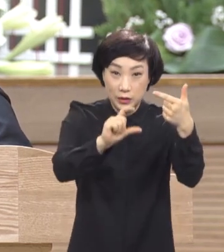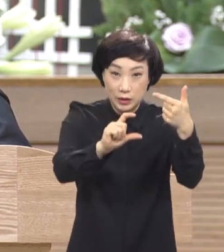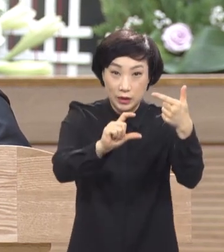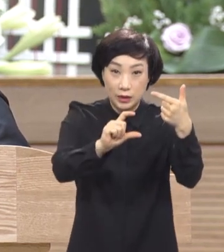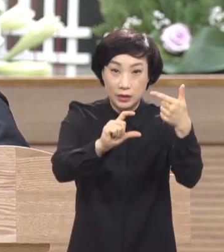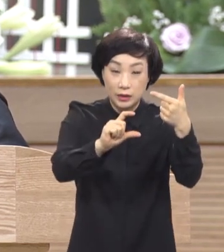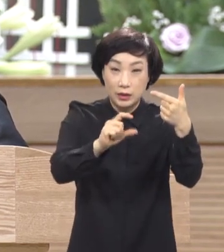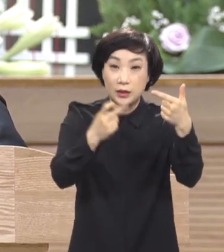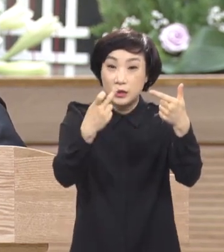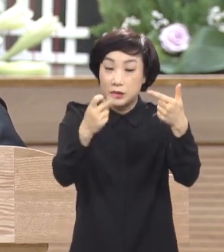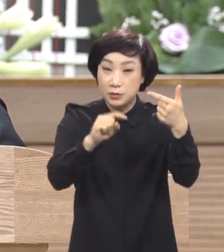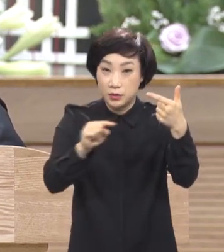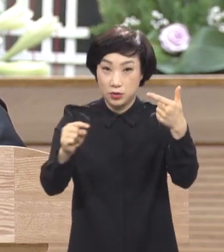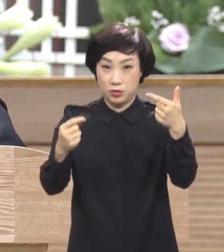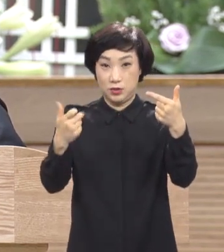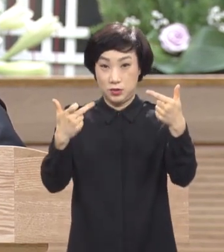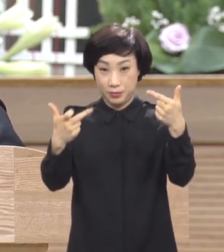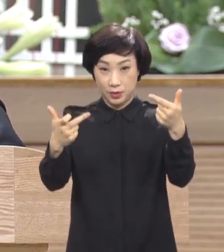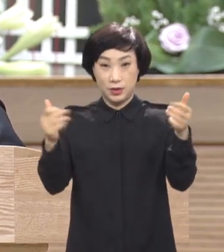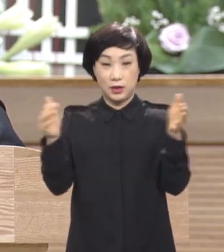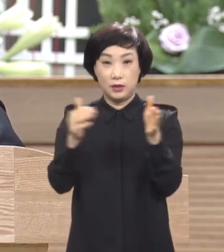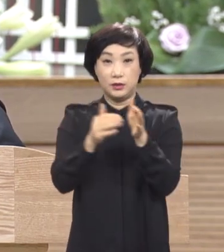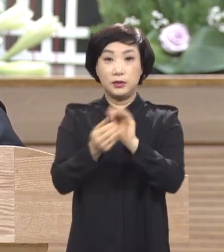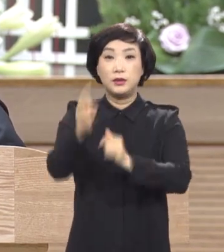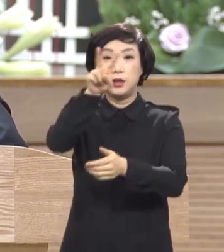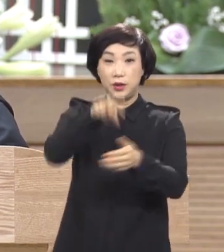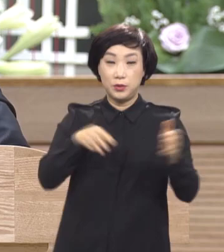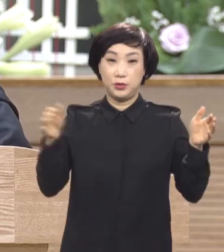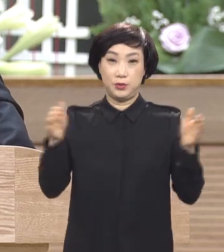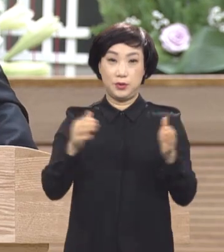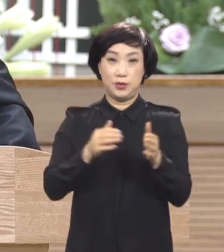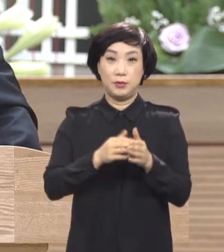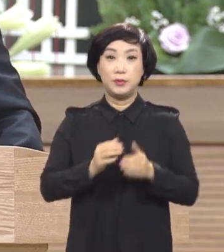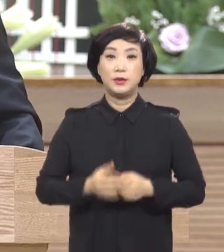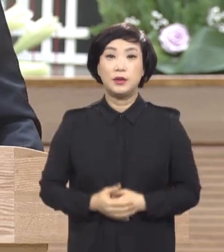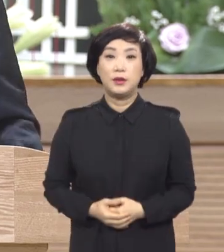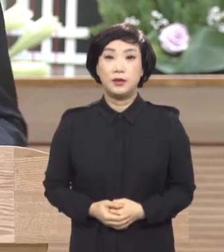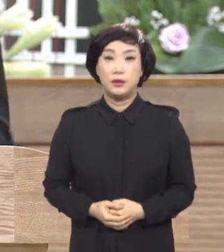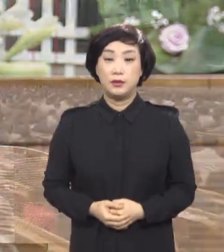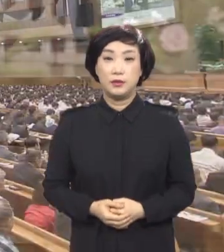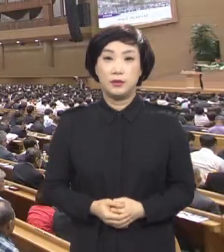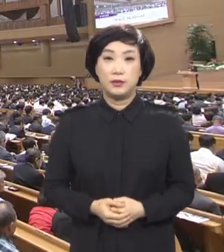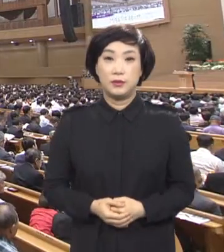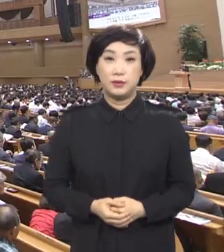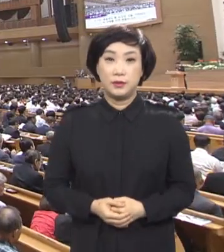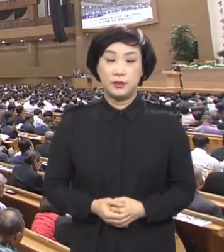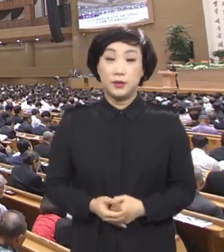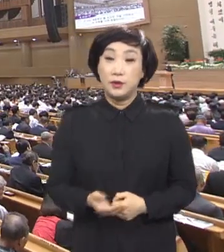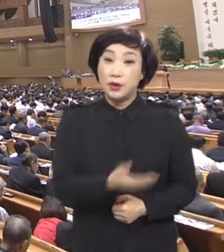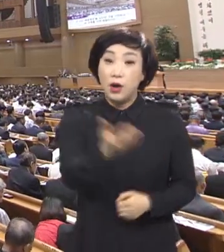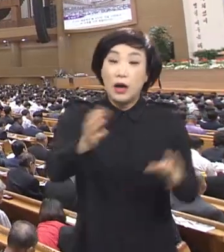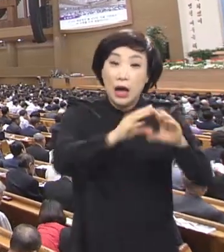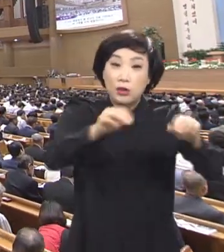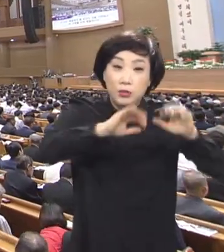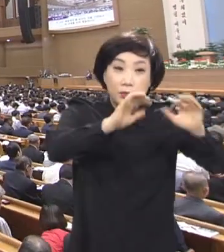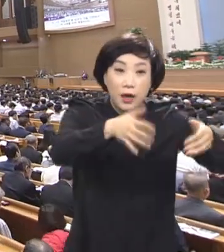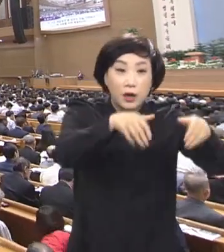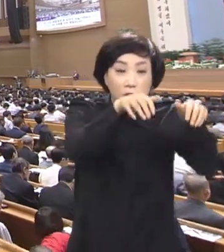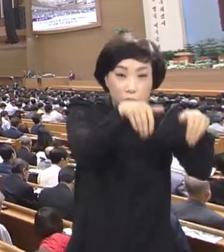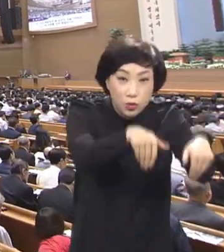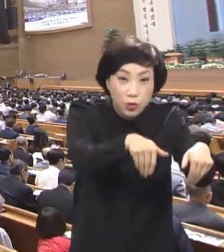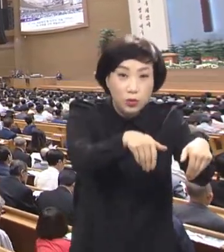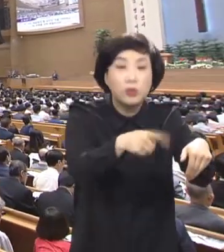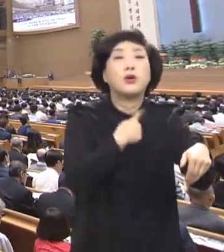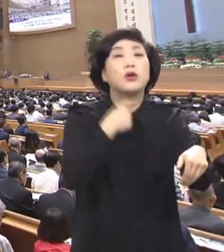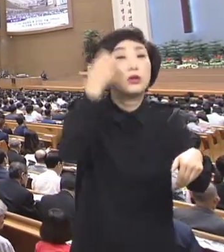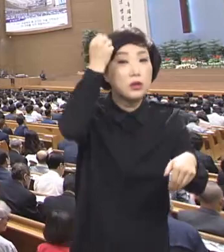12절에서 17절까지를 대독하겠습니다 너는 애국에서 종되었던 것을